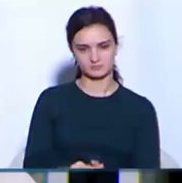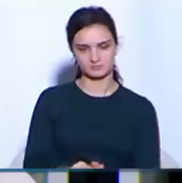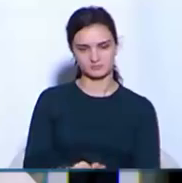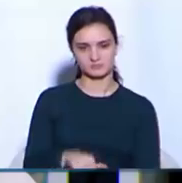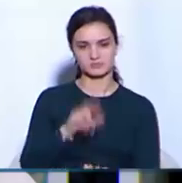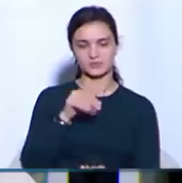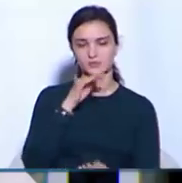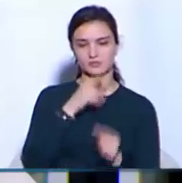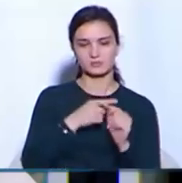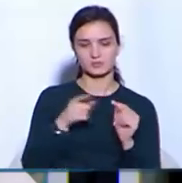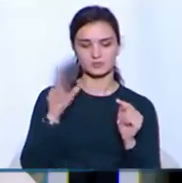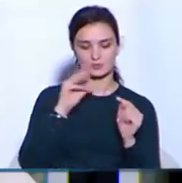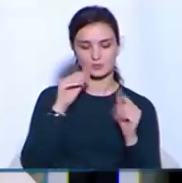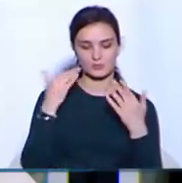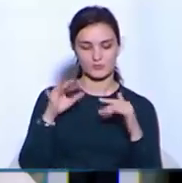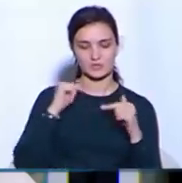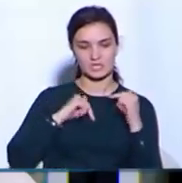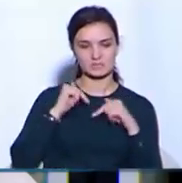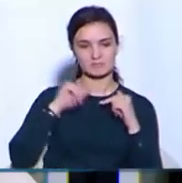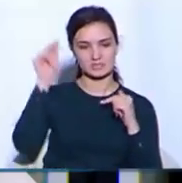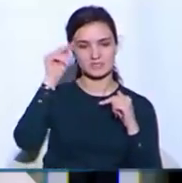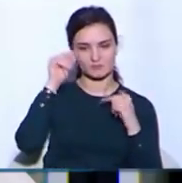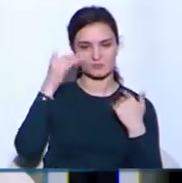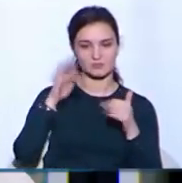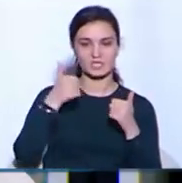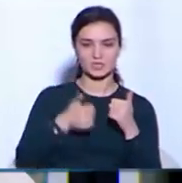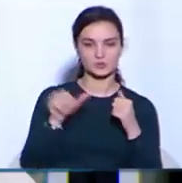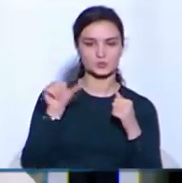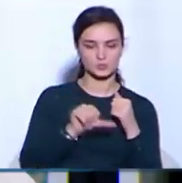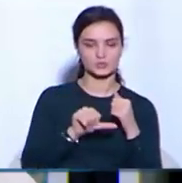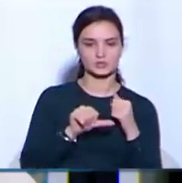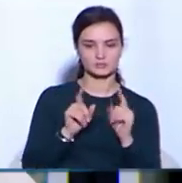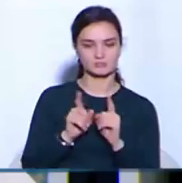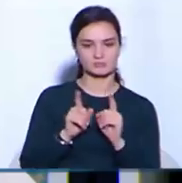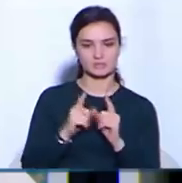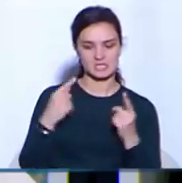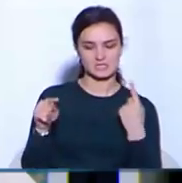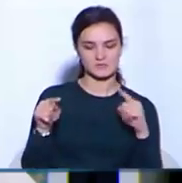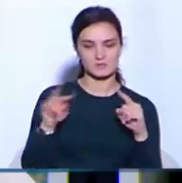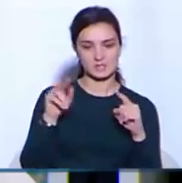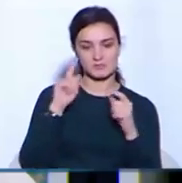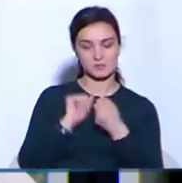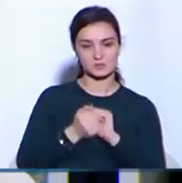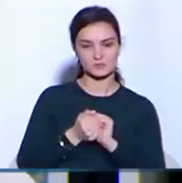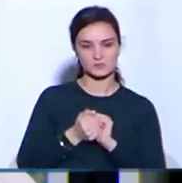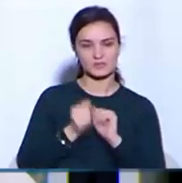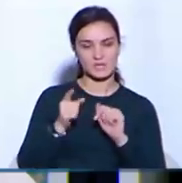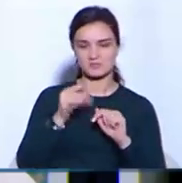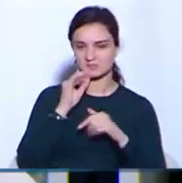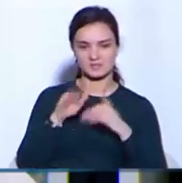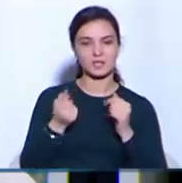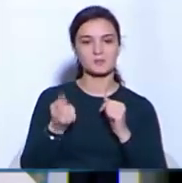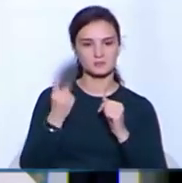ვთქვათ. და დროთა მანძილზე, როდესაც უკვე ორგანიზმი სწავლობს, რომ კარგიც და ცუდიც განასხვავოს და დაიმახსოვროს, ამის